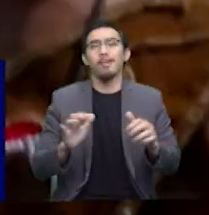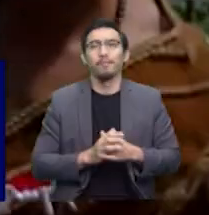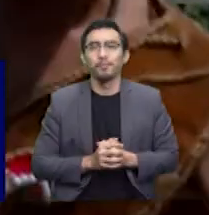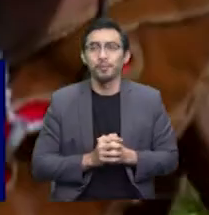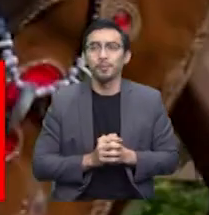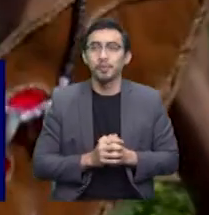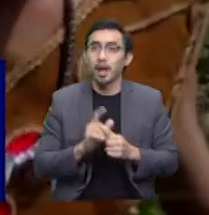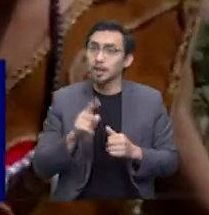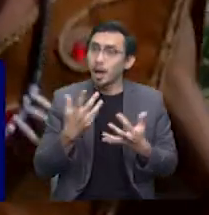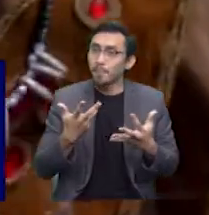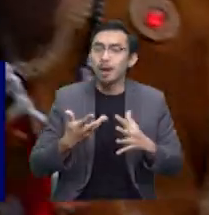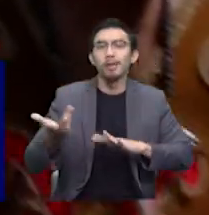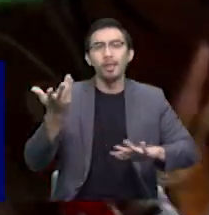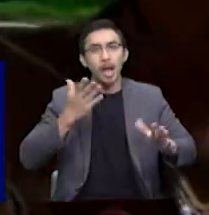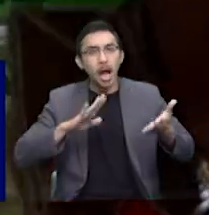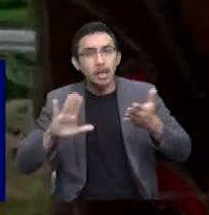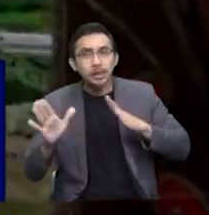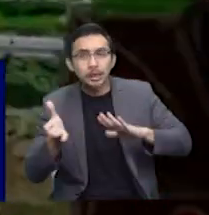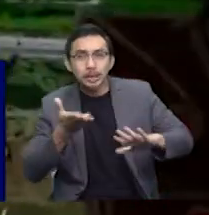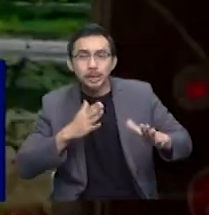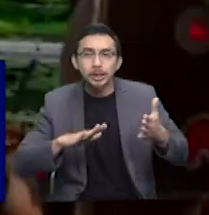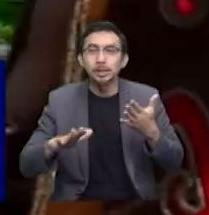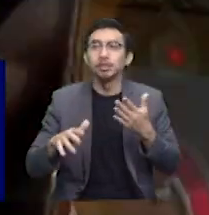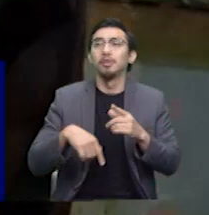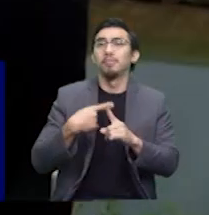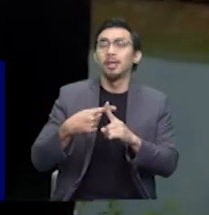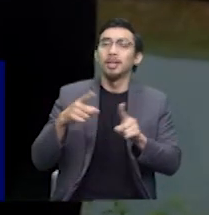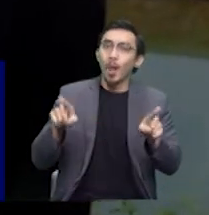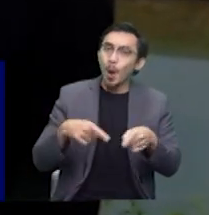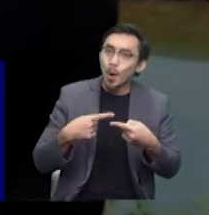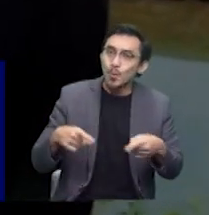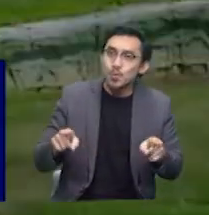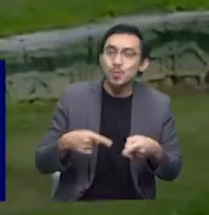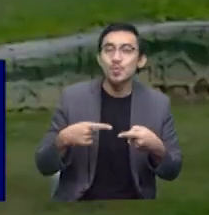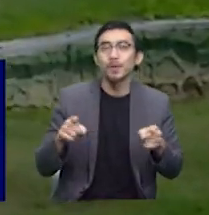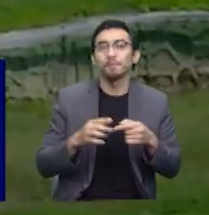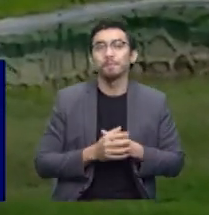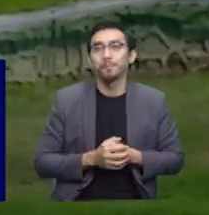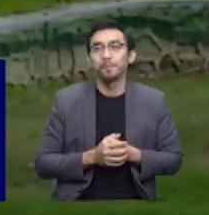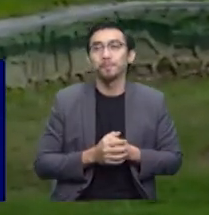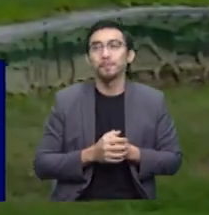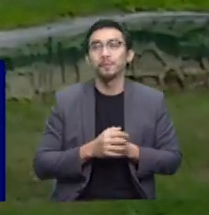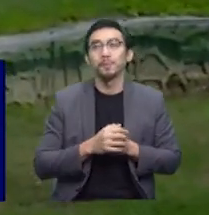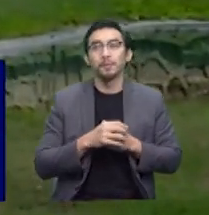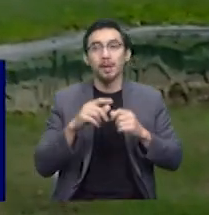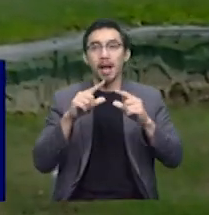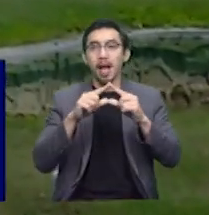dengan iringan lagu. Atraksi ini digelar di depan anjungan Yogyakarta dan makin menarik dinikmati di malam hari.